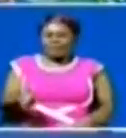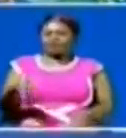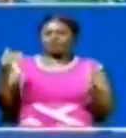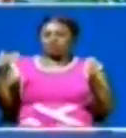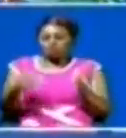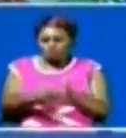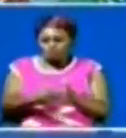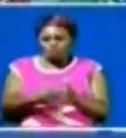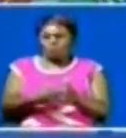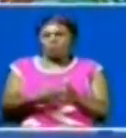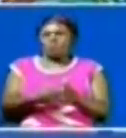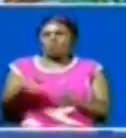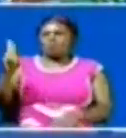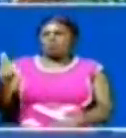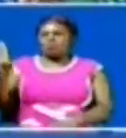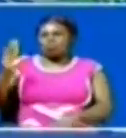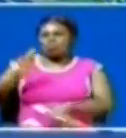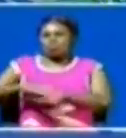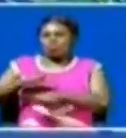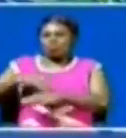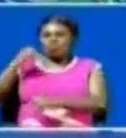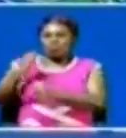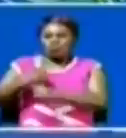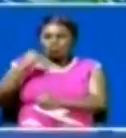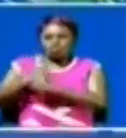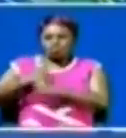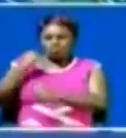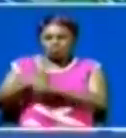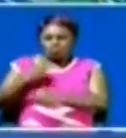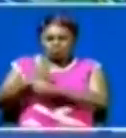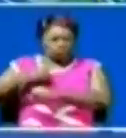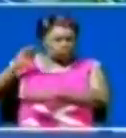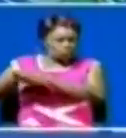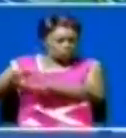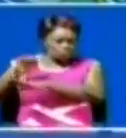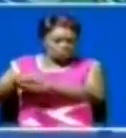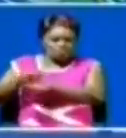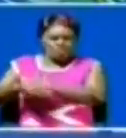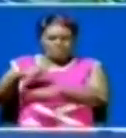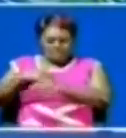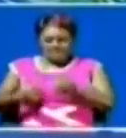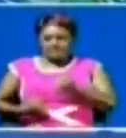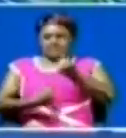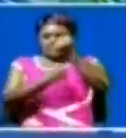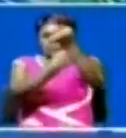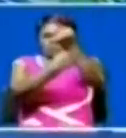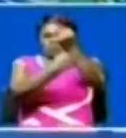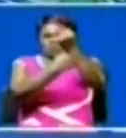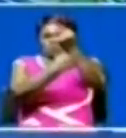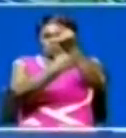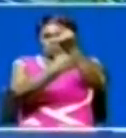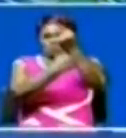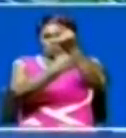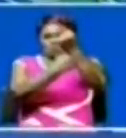wache. Na Kenyatta anafanya kazi, rais wetu anafanya kazi mzuri sana. Niko nyuma yake kabisa. Hata